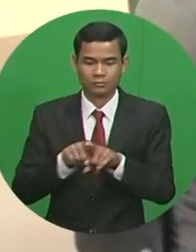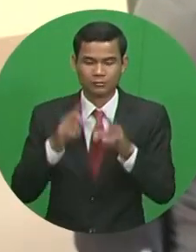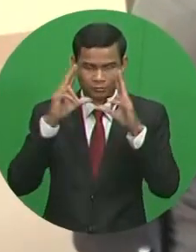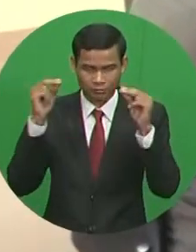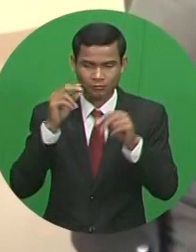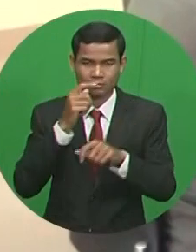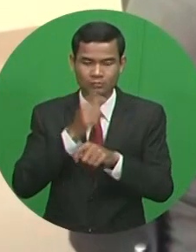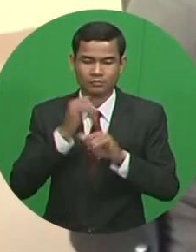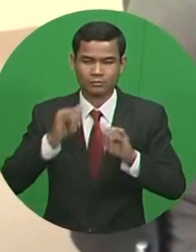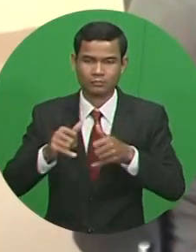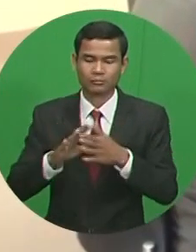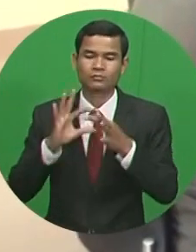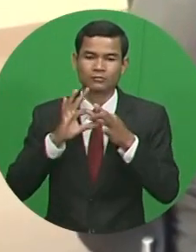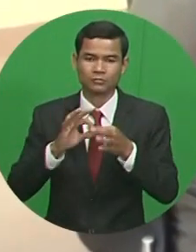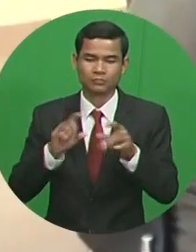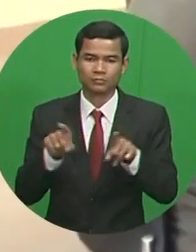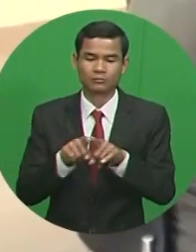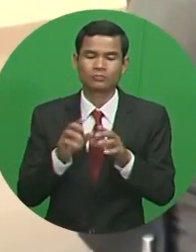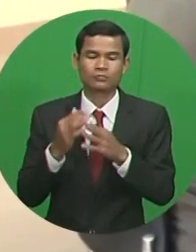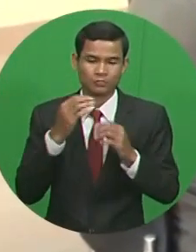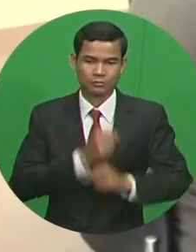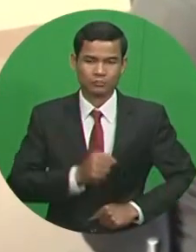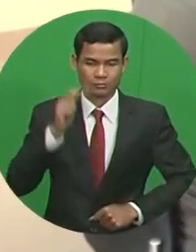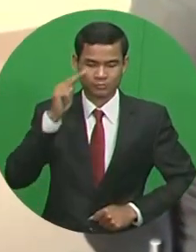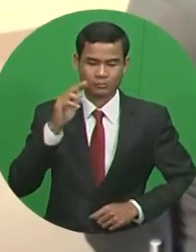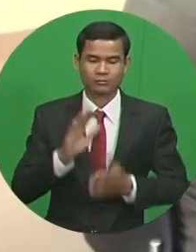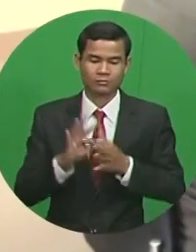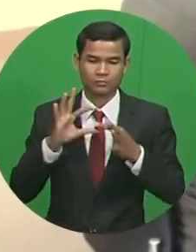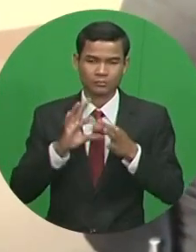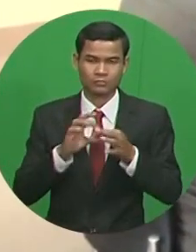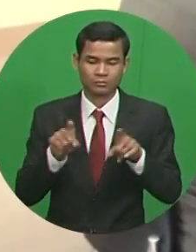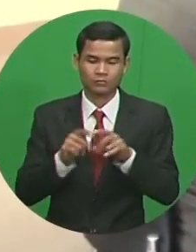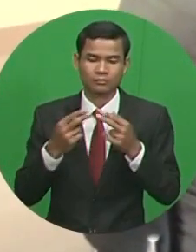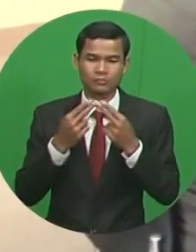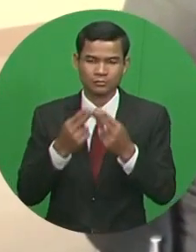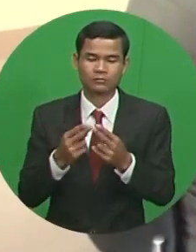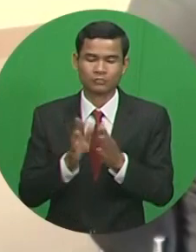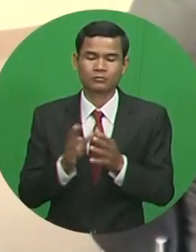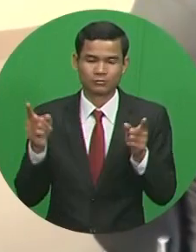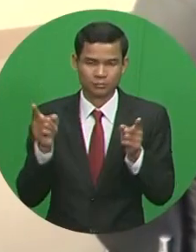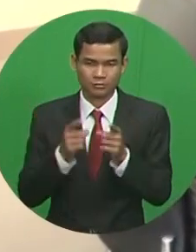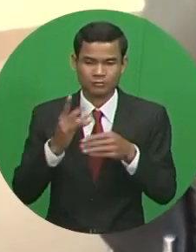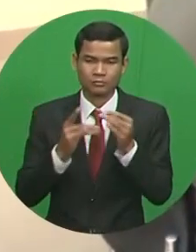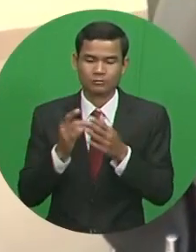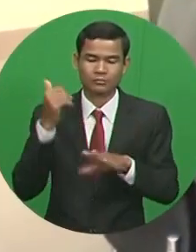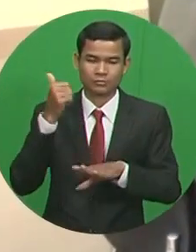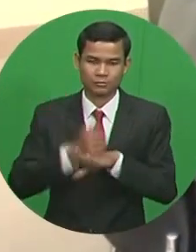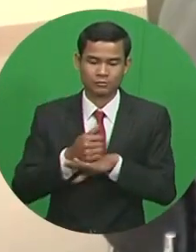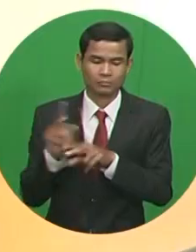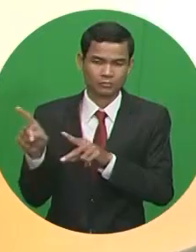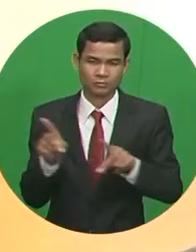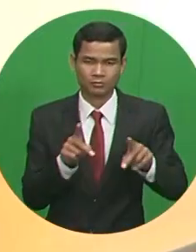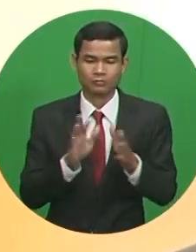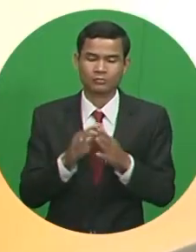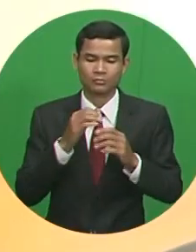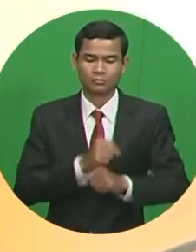ដាប់ថ្នាក់បានផ្សារភ្ជាប់ជាមួយកម្លាំងប្រដាប់អាវុធក៏ដូចជាការចែករំលែកស្បៀងមួយរយៈពេលខ្លីទៅដល់អគ្គបញ្ជាការដ្ឋានកង